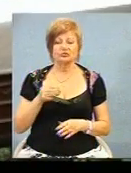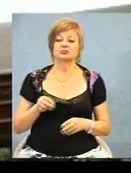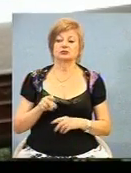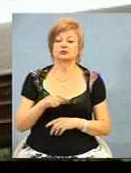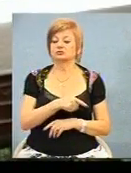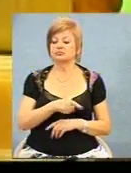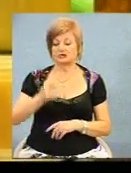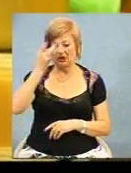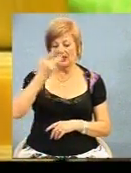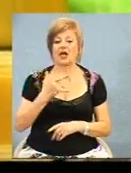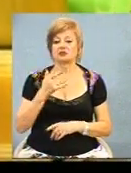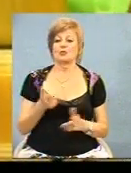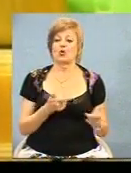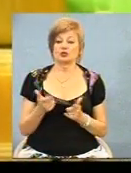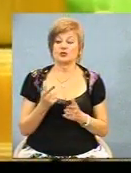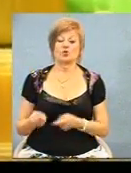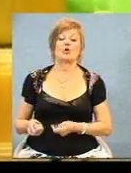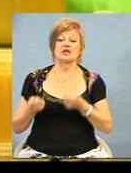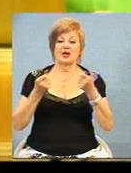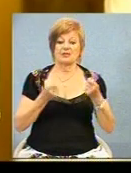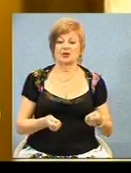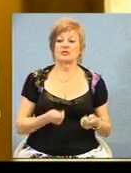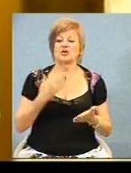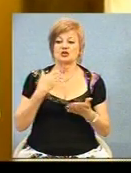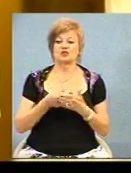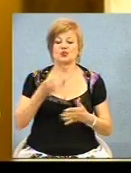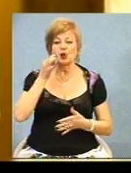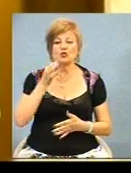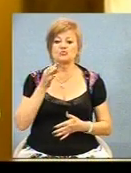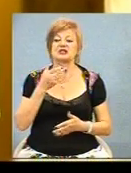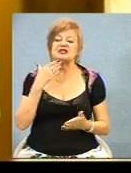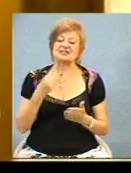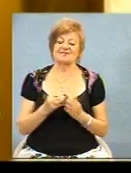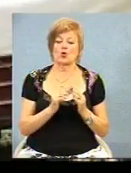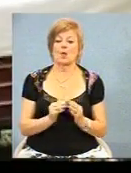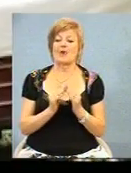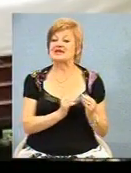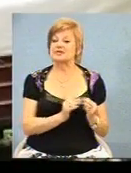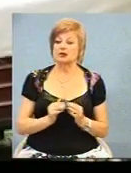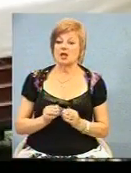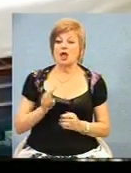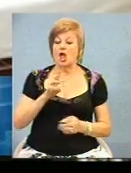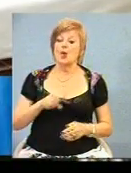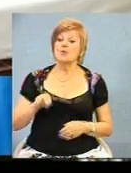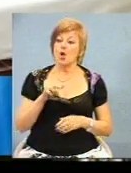літа. Сьогодні привіз до обласного центру продукцію бджільництва з власної пасіки. Мед,